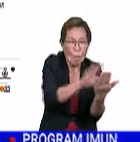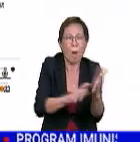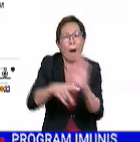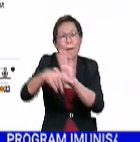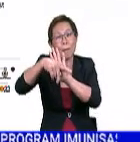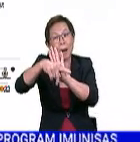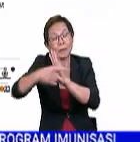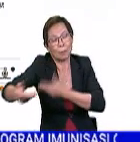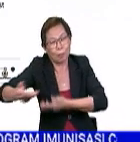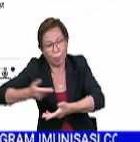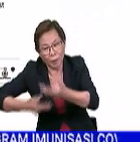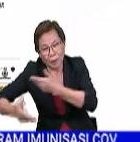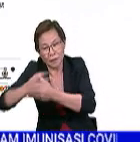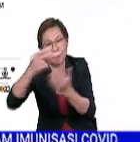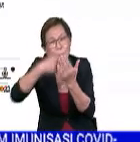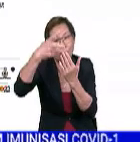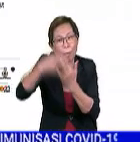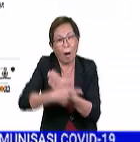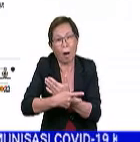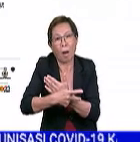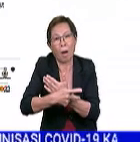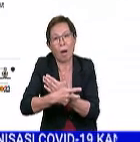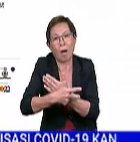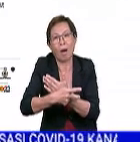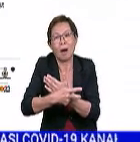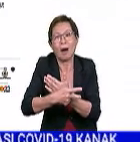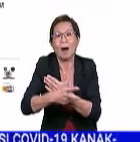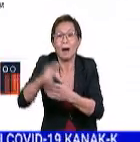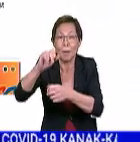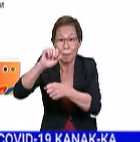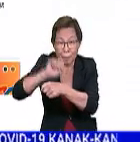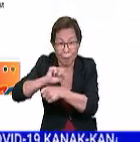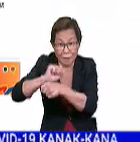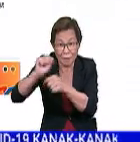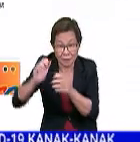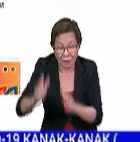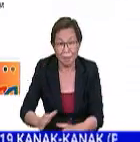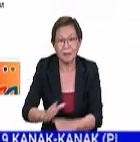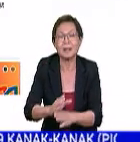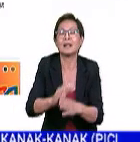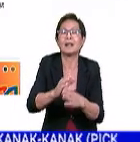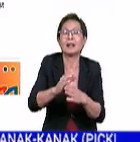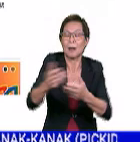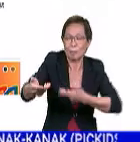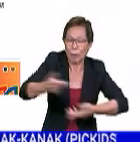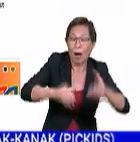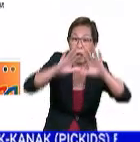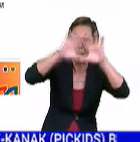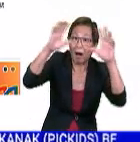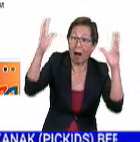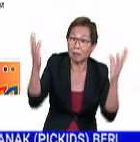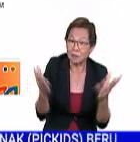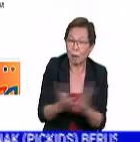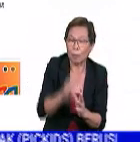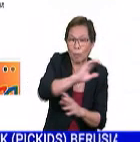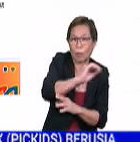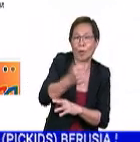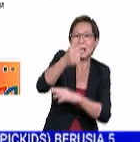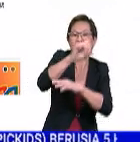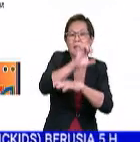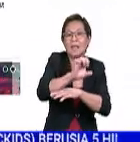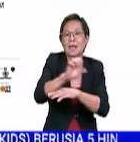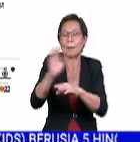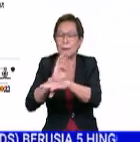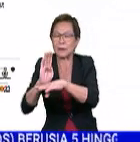pameran perdagangan dan program penyumberan antarabangsa Sempena acara perdagangan antarabangsa UT program E